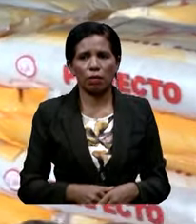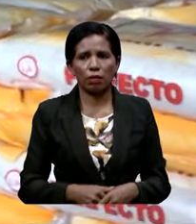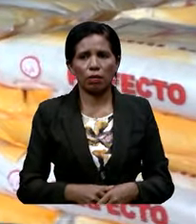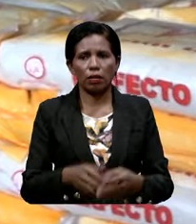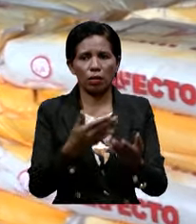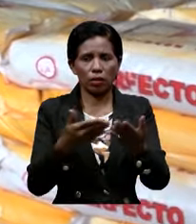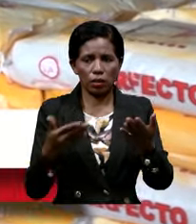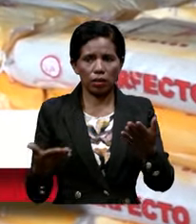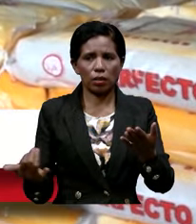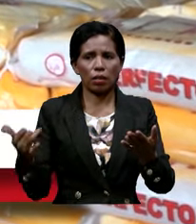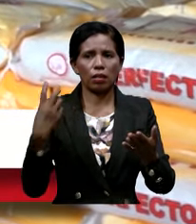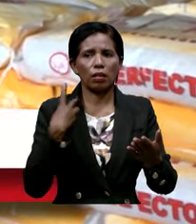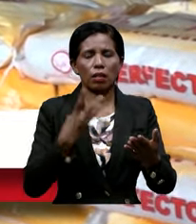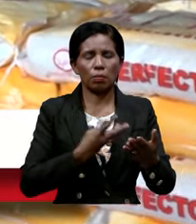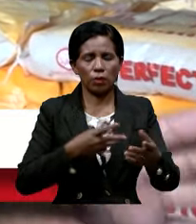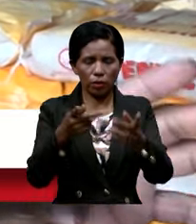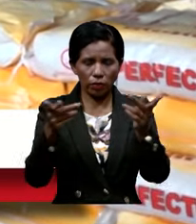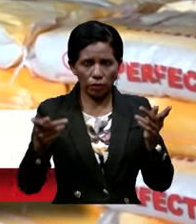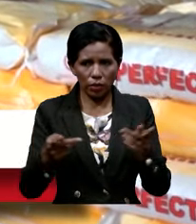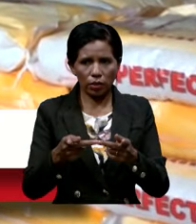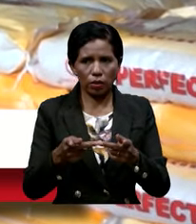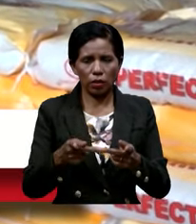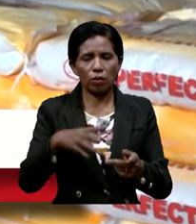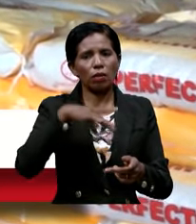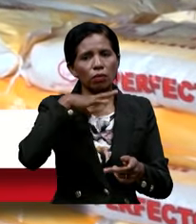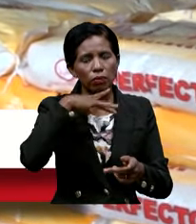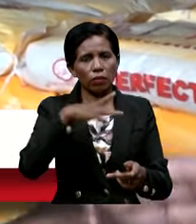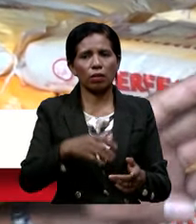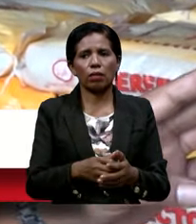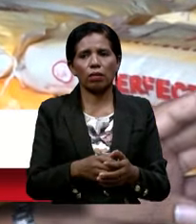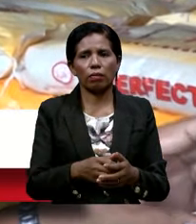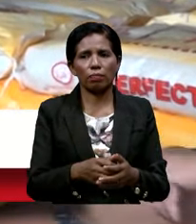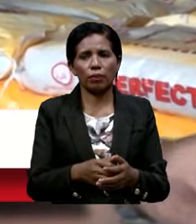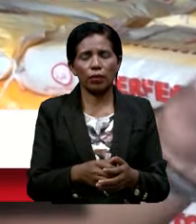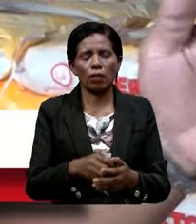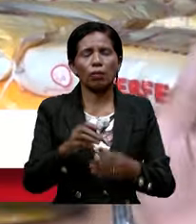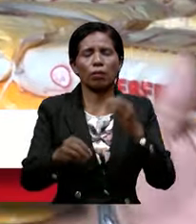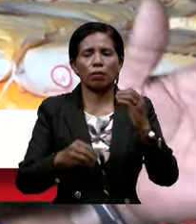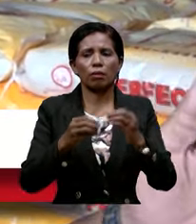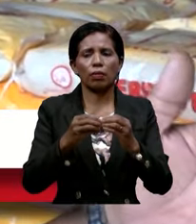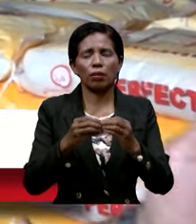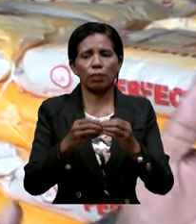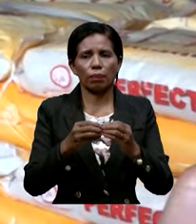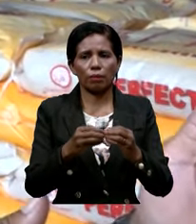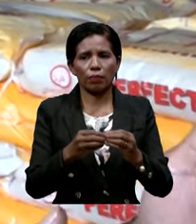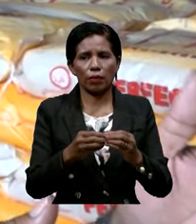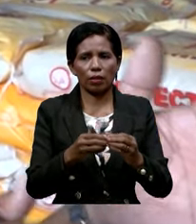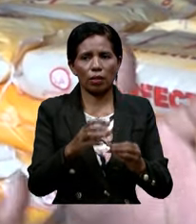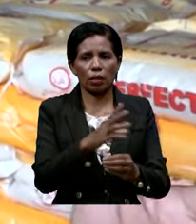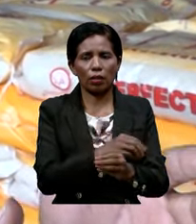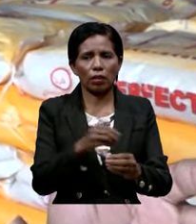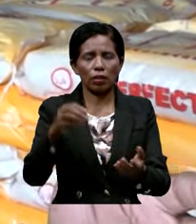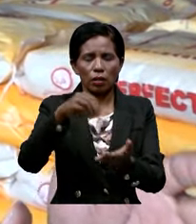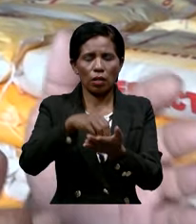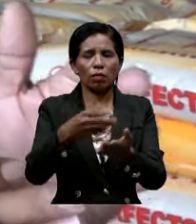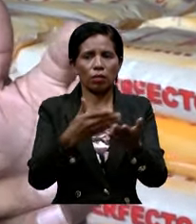sasang sira iha be amine gudang ne. Kona ba foer kona ba be sera nia map mapping